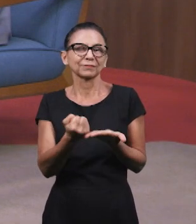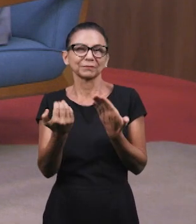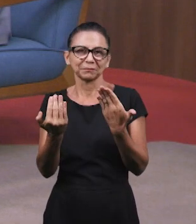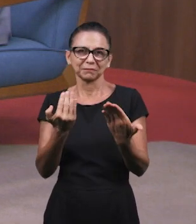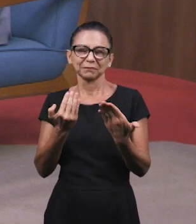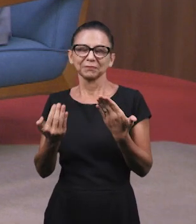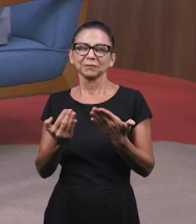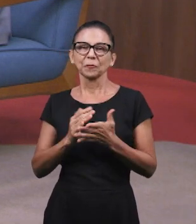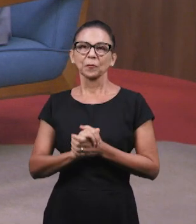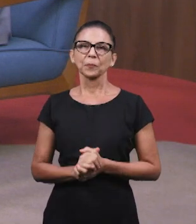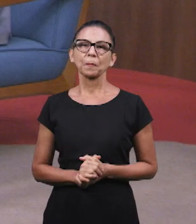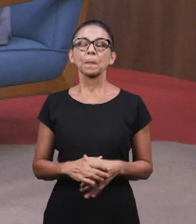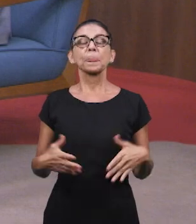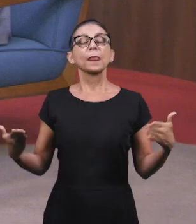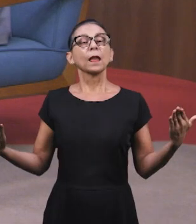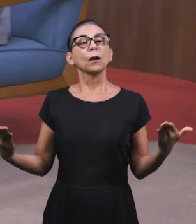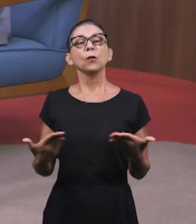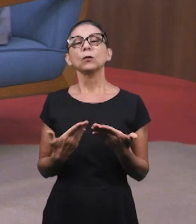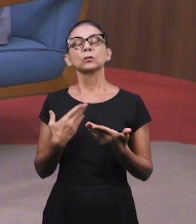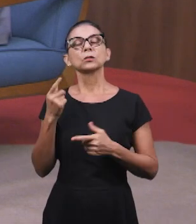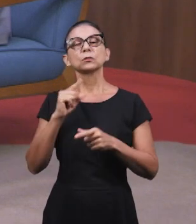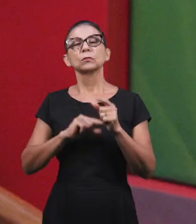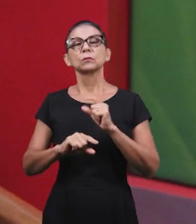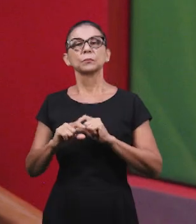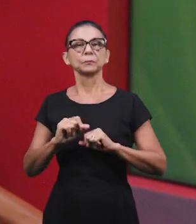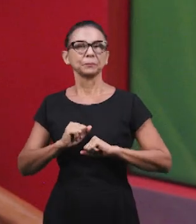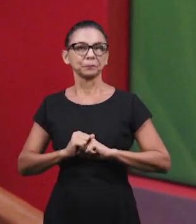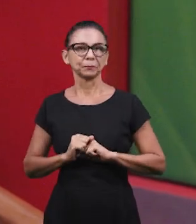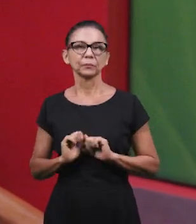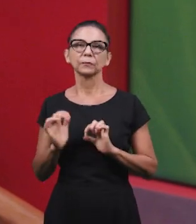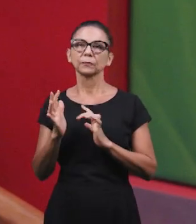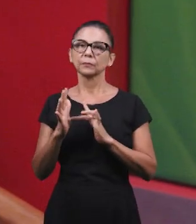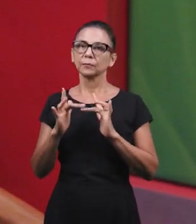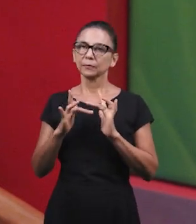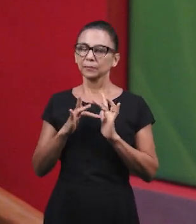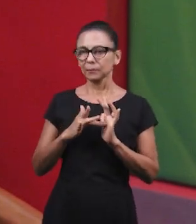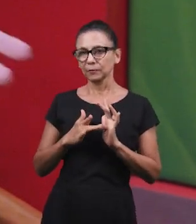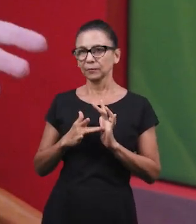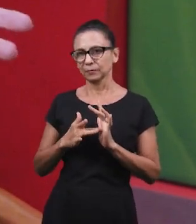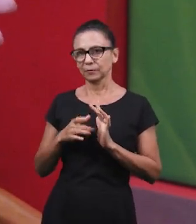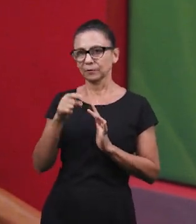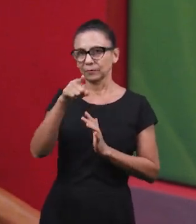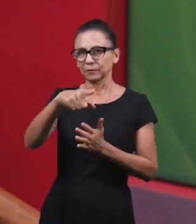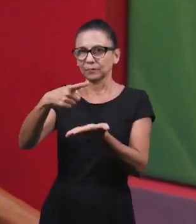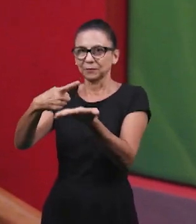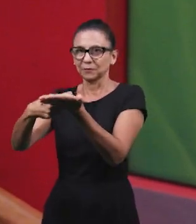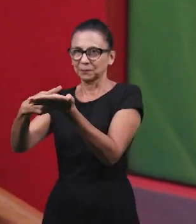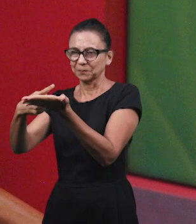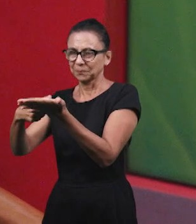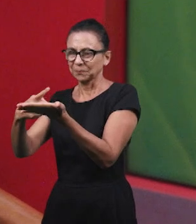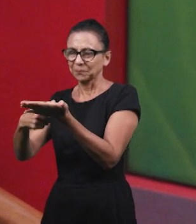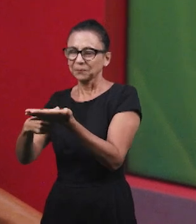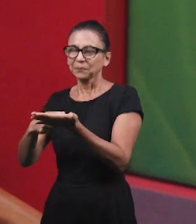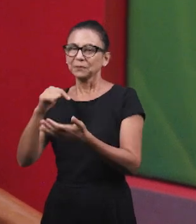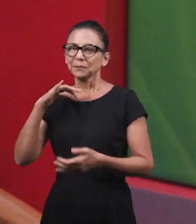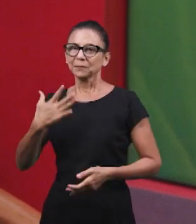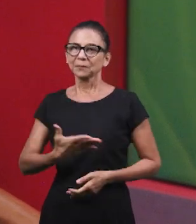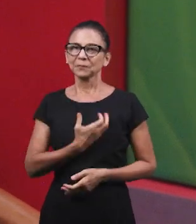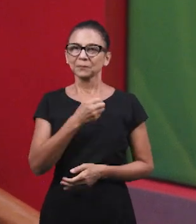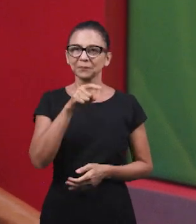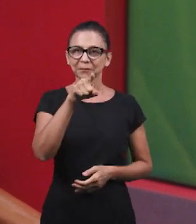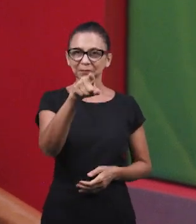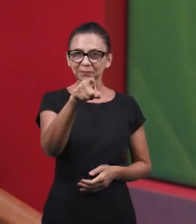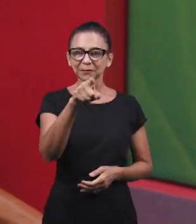Et le Seigneur il veut faire quoi dans la vie de beaucoup? Entrer dans votre maison, dans votre vie, et faire de votre vie l'habitation de Dieu le